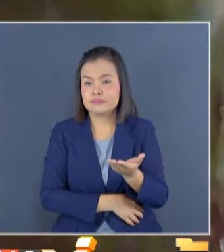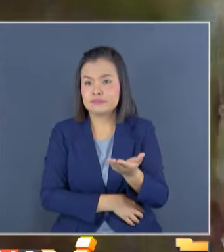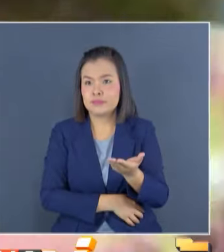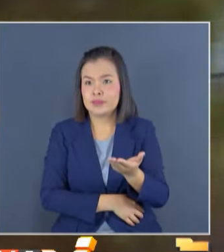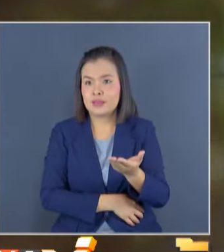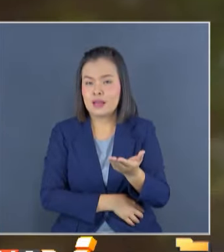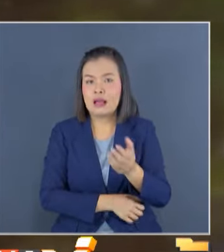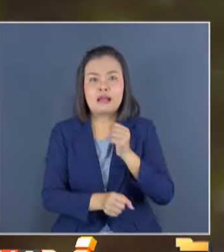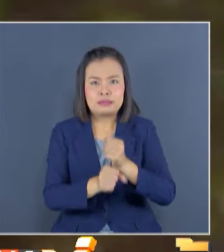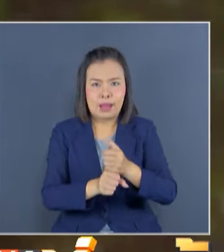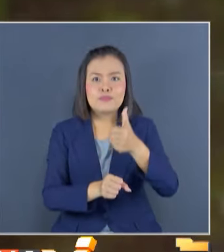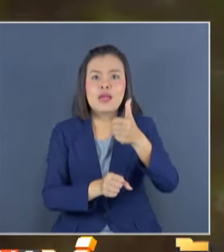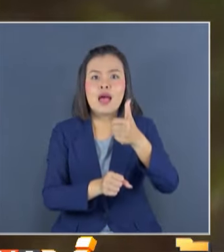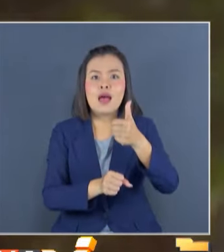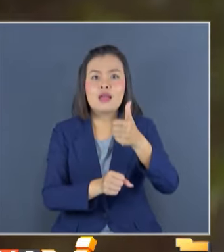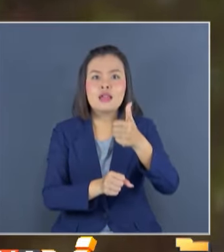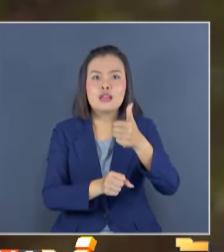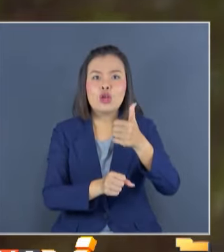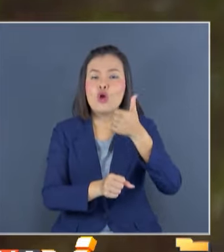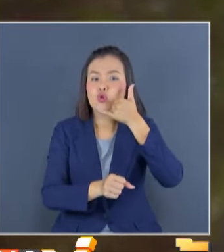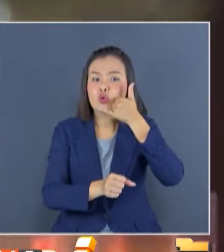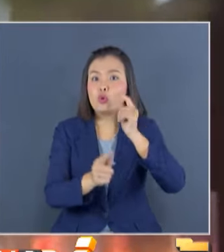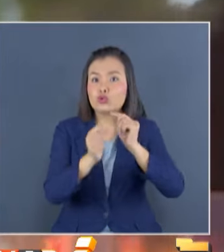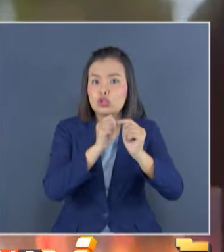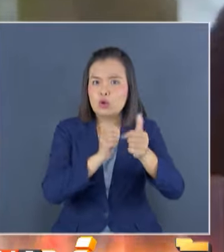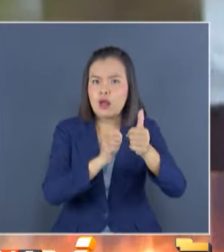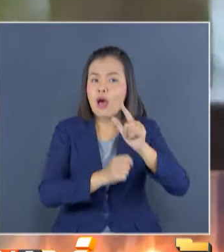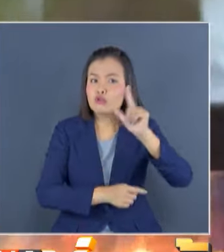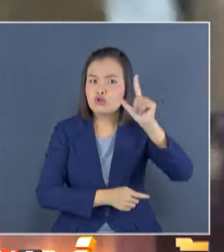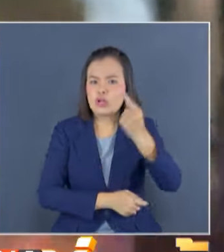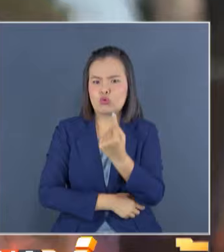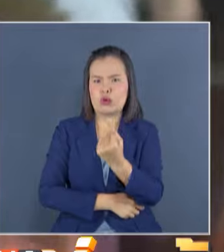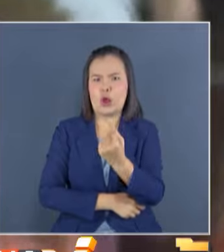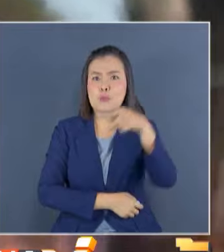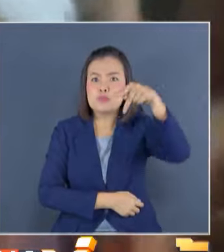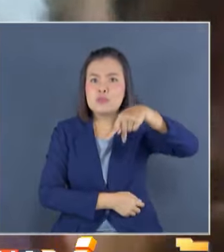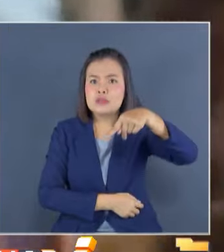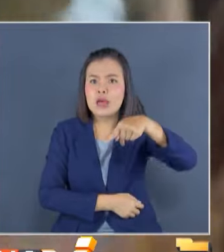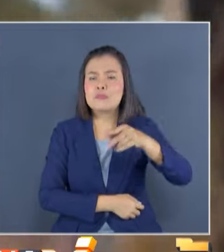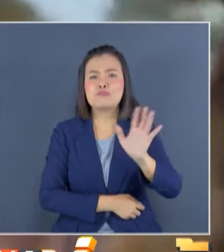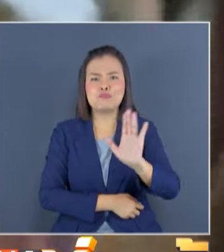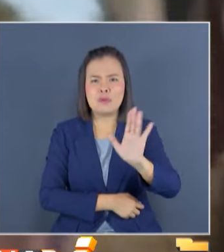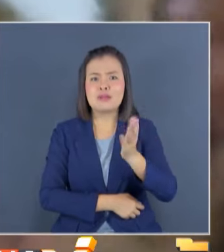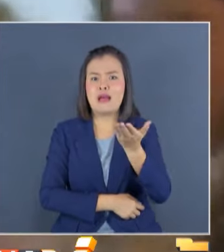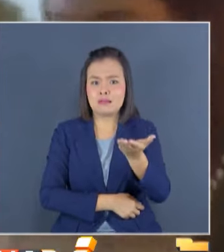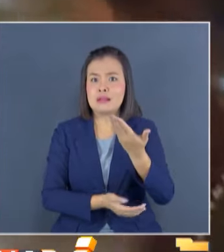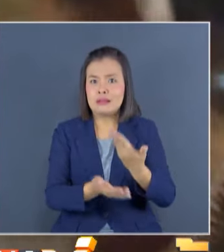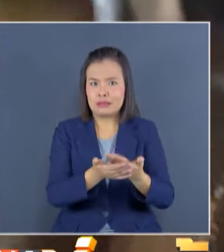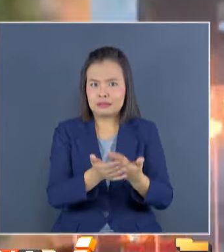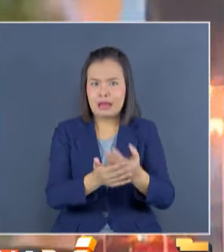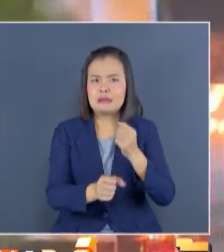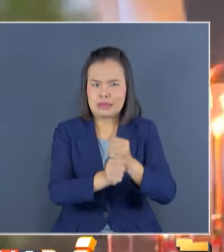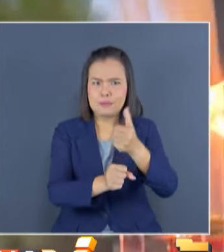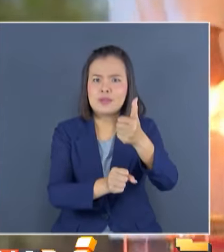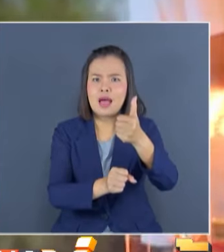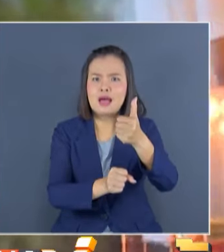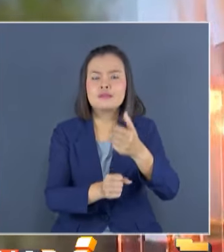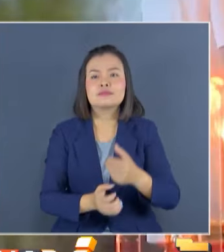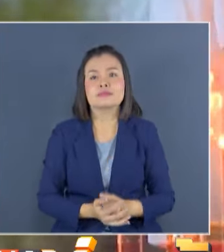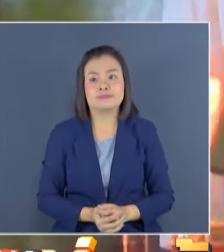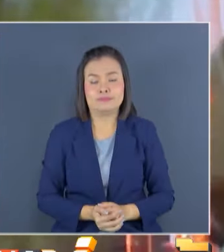ำพิธีได้นะฮะท่านติดต่อไปที่ศาลหลักเมืองได้ไม่ใช่ว่าอุ้ยคุณทักษิณทำได้คนเดียวท่านผู้ชมที่บ้านถ้ามีเงินถึงก็ทำได้ฮะอันนี้พูดตรง